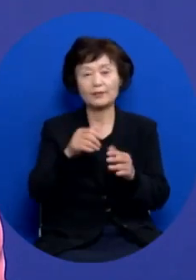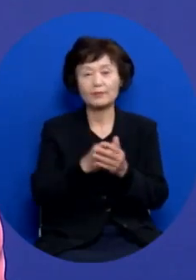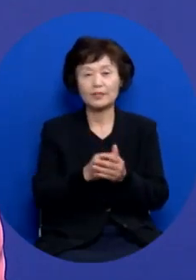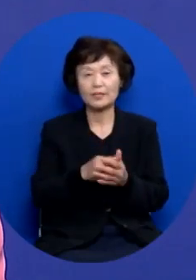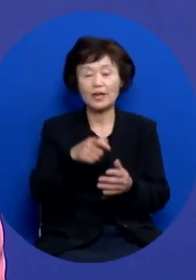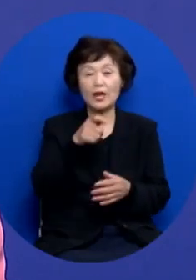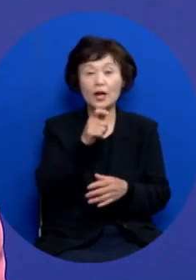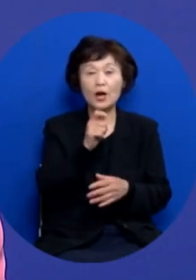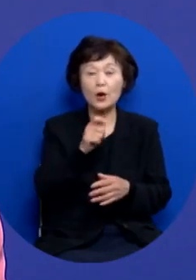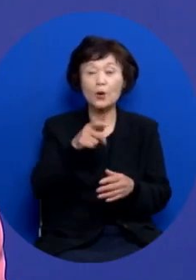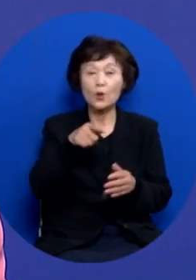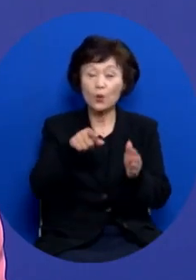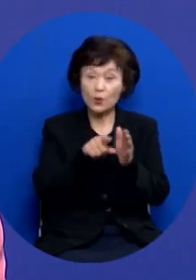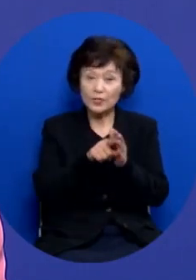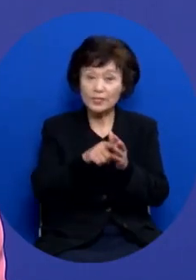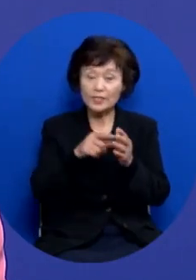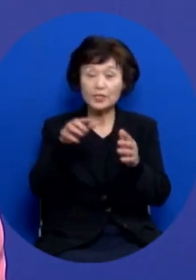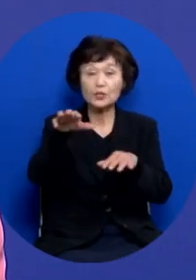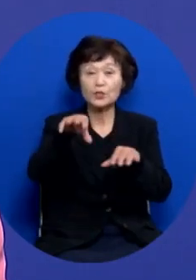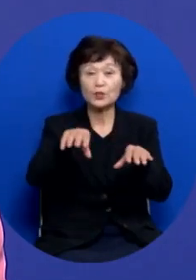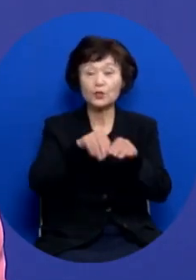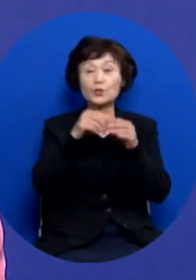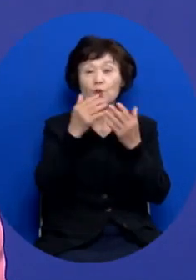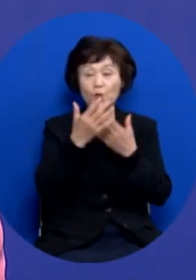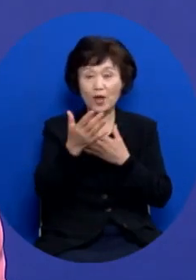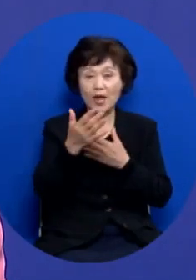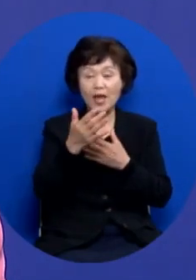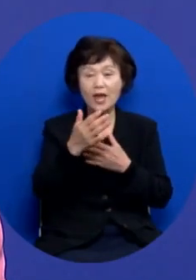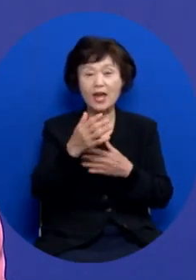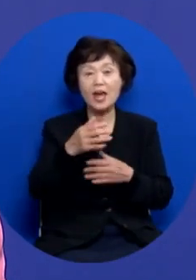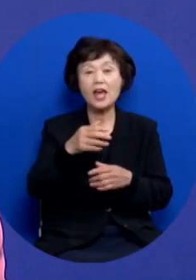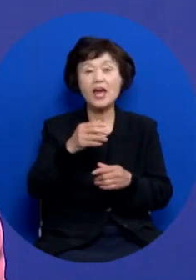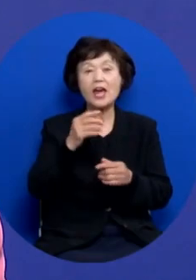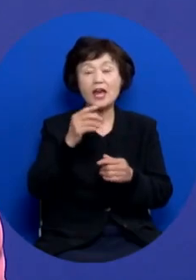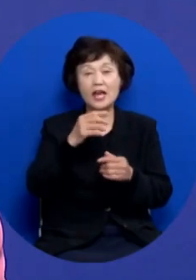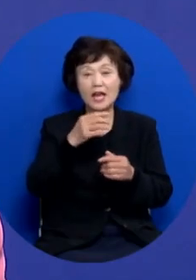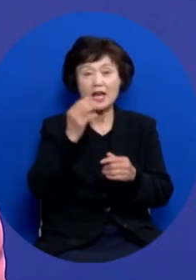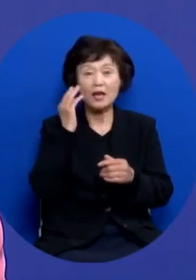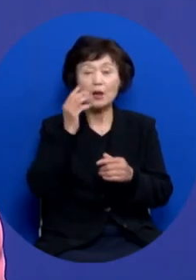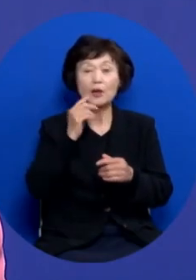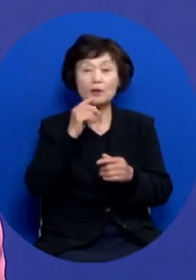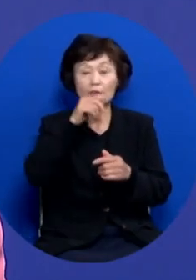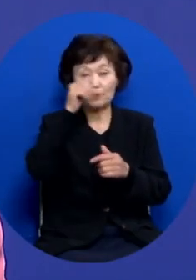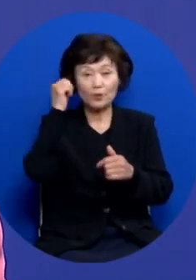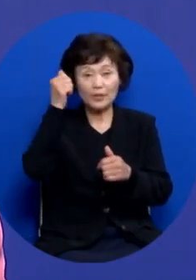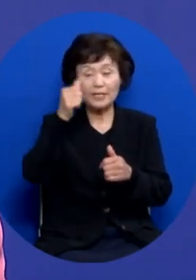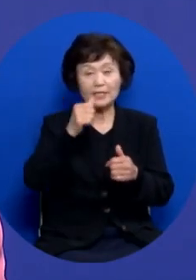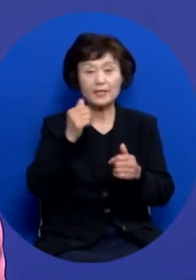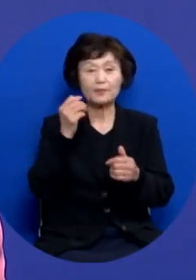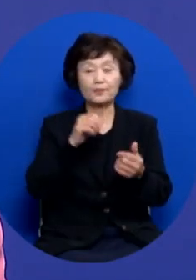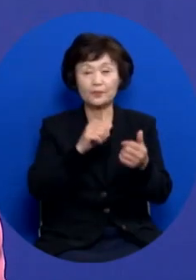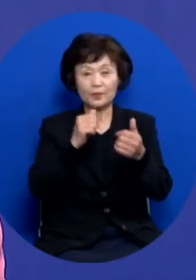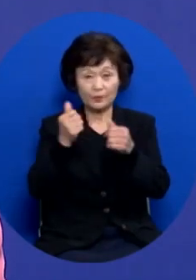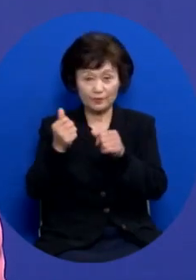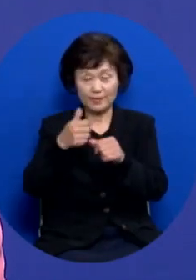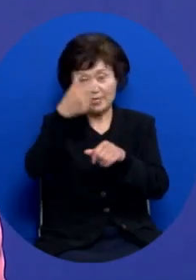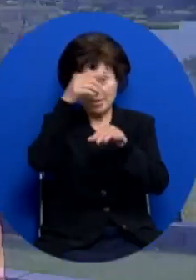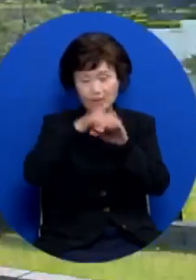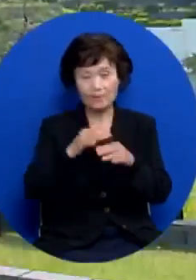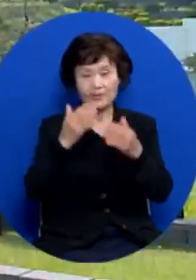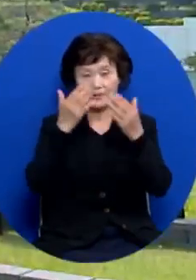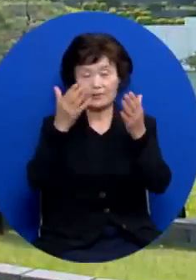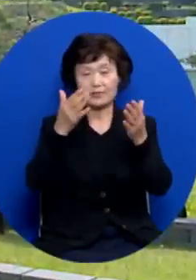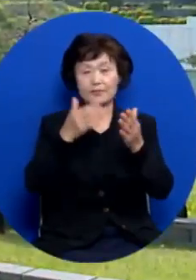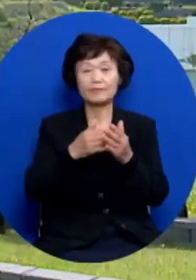고신 총회 세계선교회 고강준규 선교사 천국환송예배가 지난 11일 창원 공원묘원에서 열렸습니다